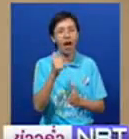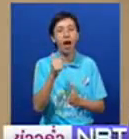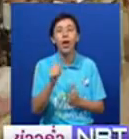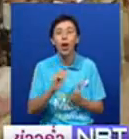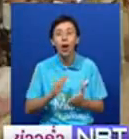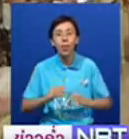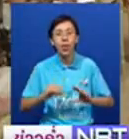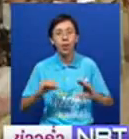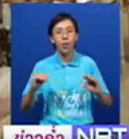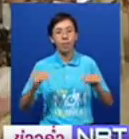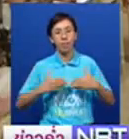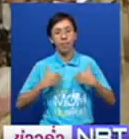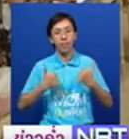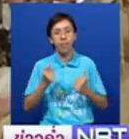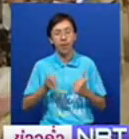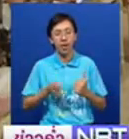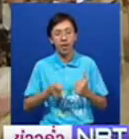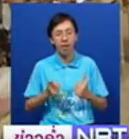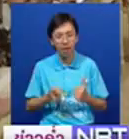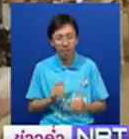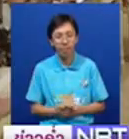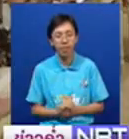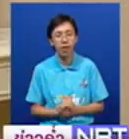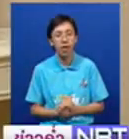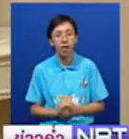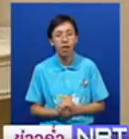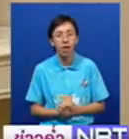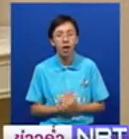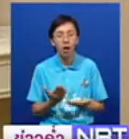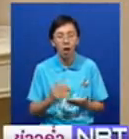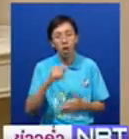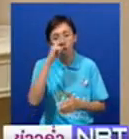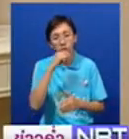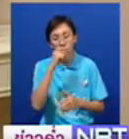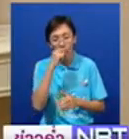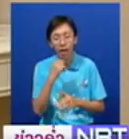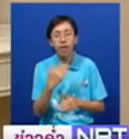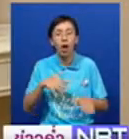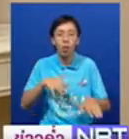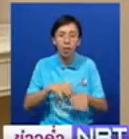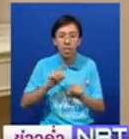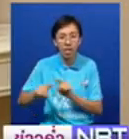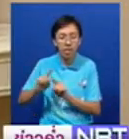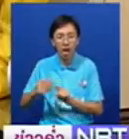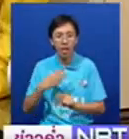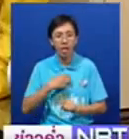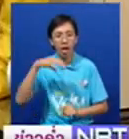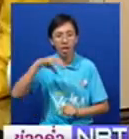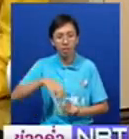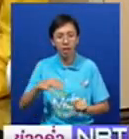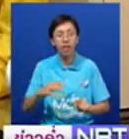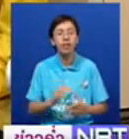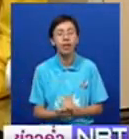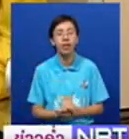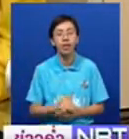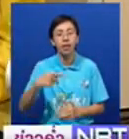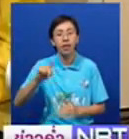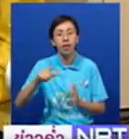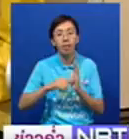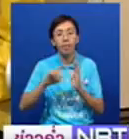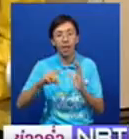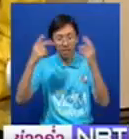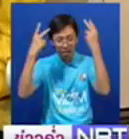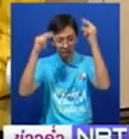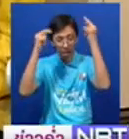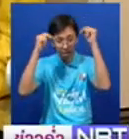และแสดงความห่วงใยสถิติการเกิดอุบัติเหตุทางถนนของประเทศไทยโดยขอให้สำนักงานปลาดสำนักนายกรัฐมนตรี